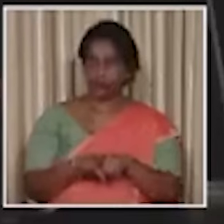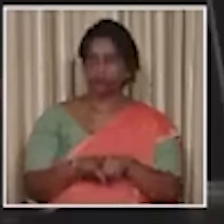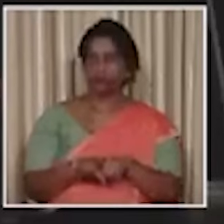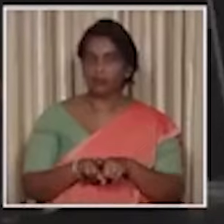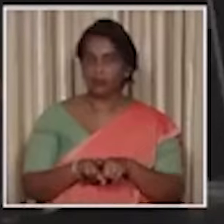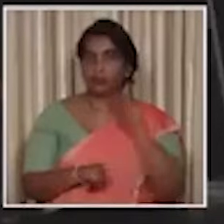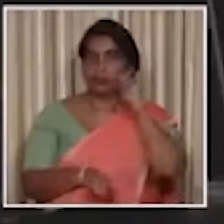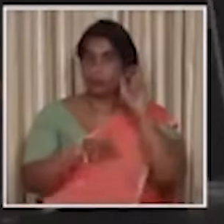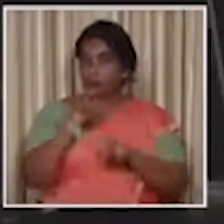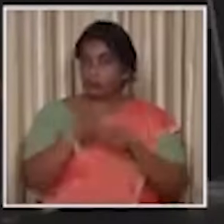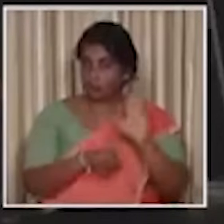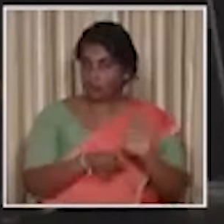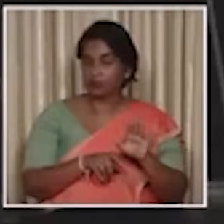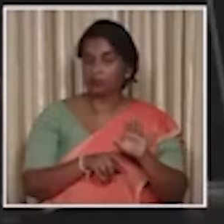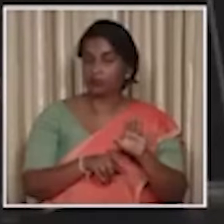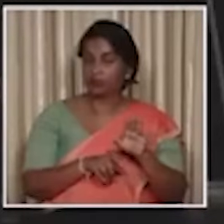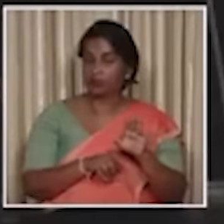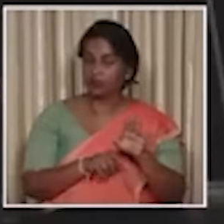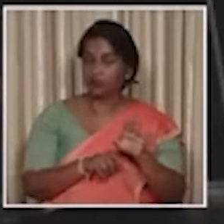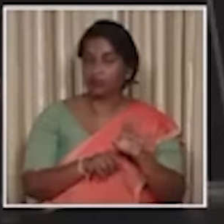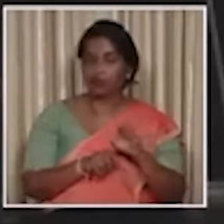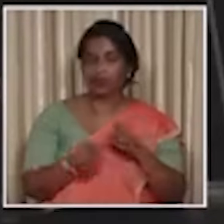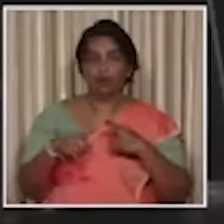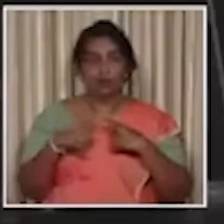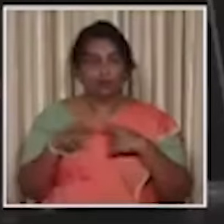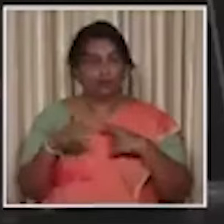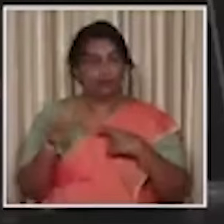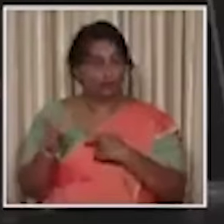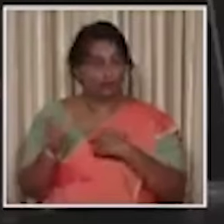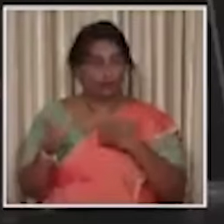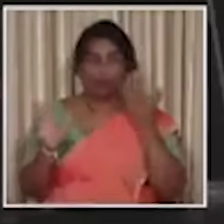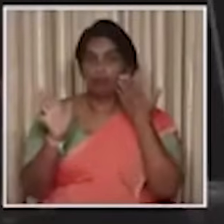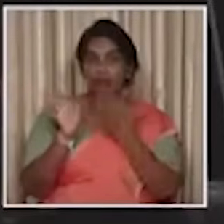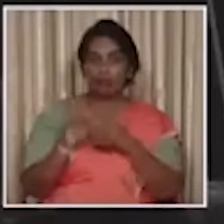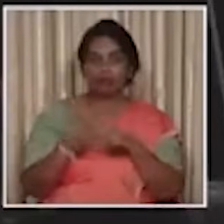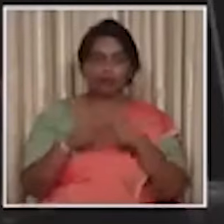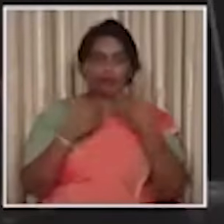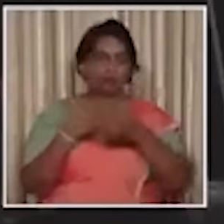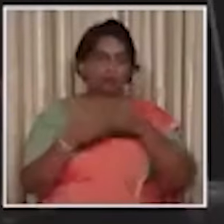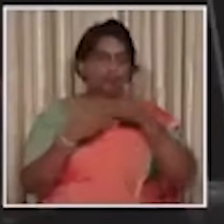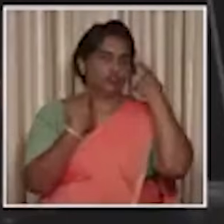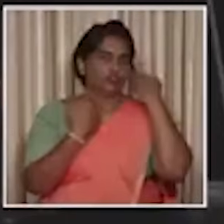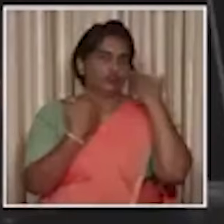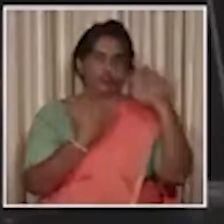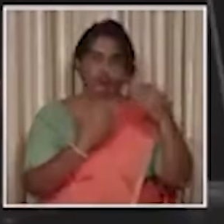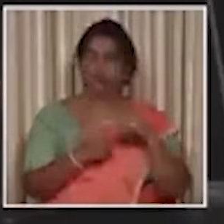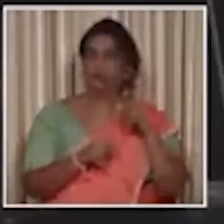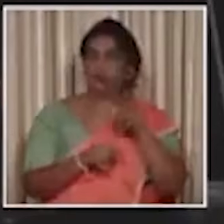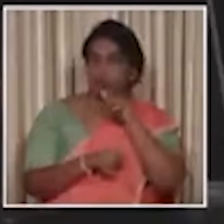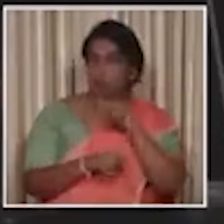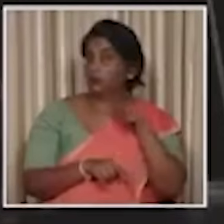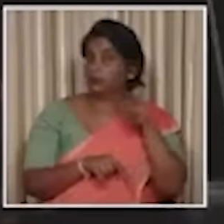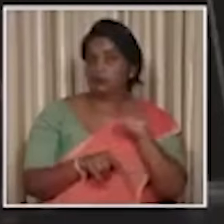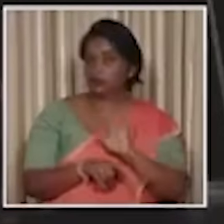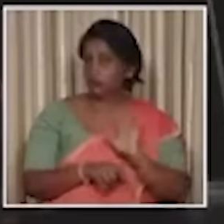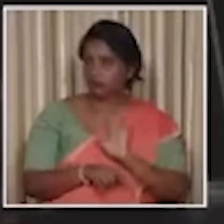ஆயுத கலாச்சார நினைவு சின்னங்கள் சீர்குலைக்காத இன நல்லிணக்கத்தை, அவை நினைவுபடுத்தாத போரியல் உணர்வுகளை, நினைவேந்தல்